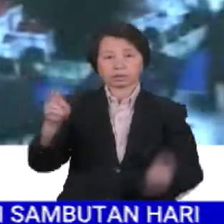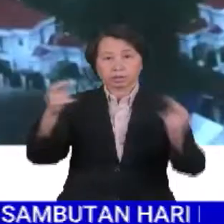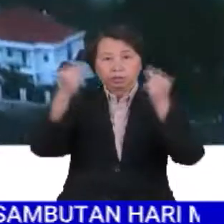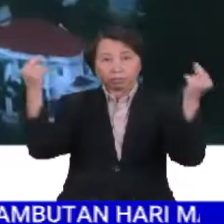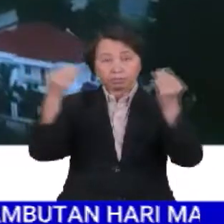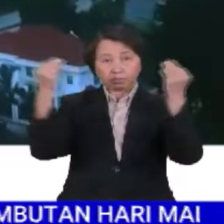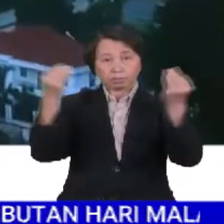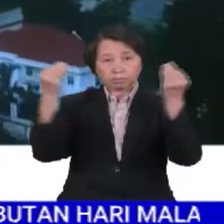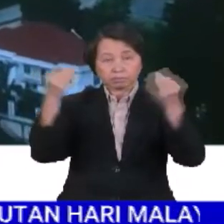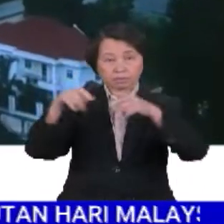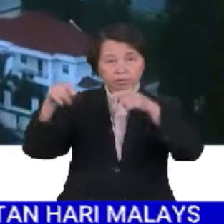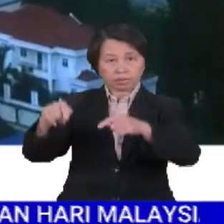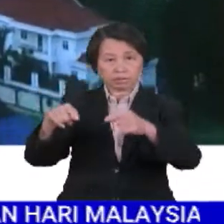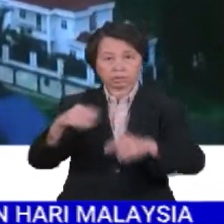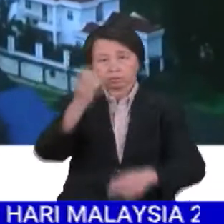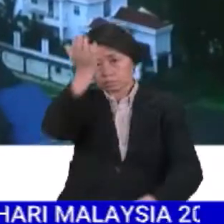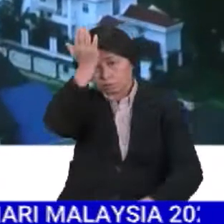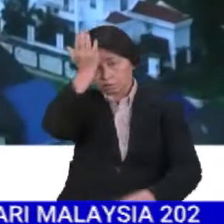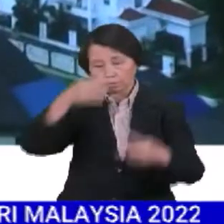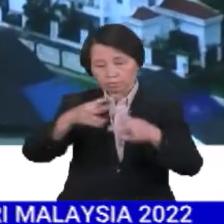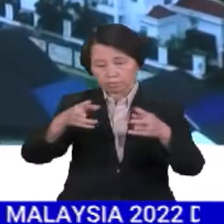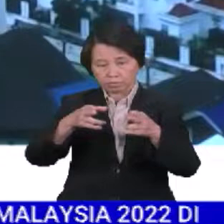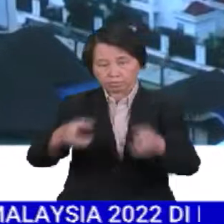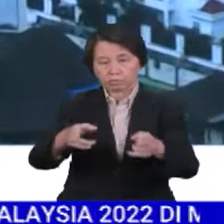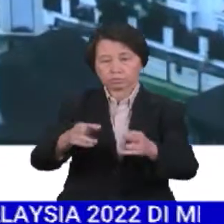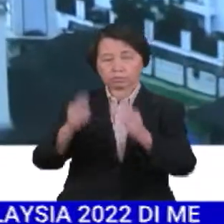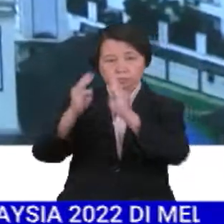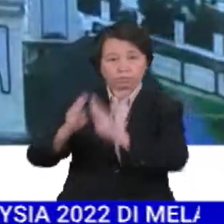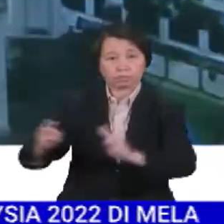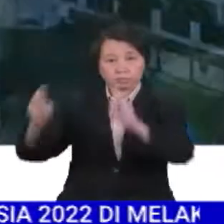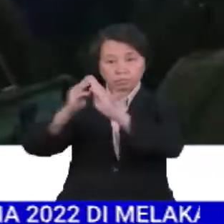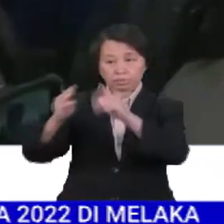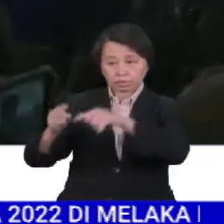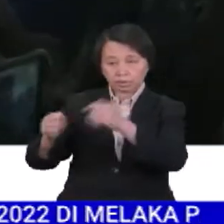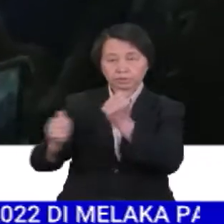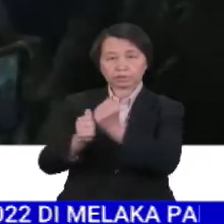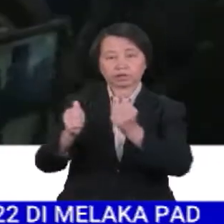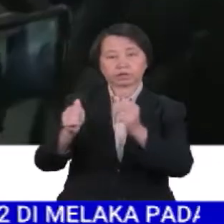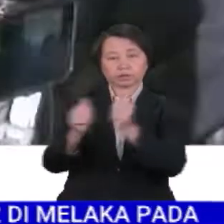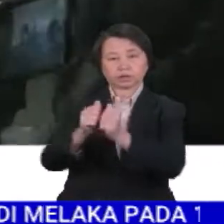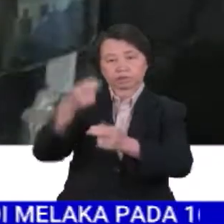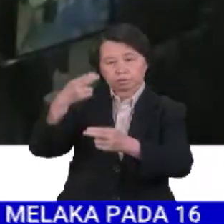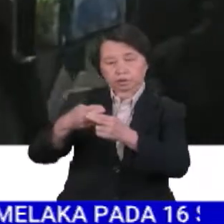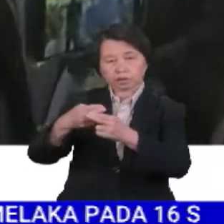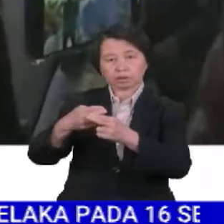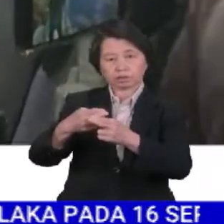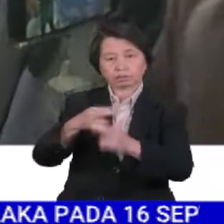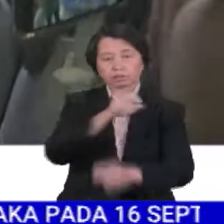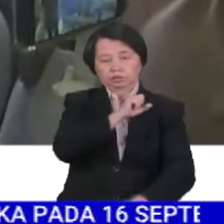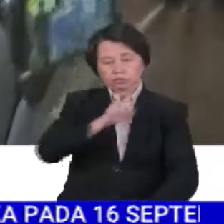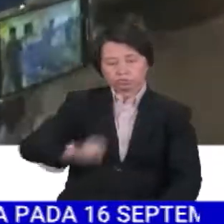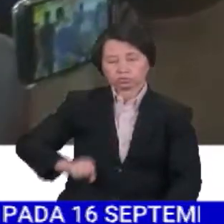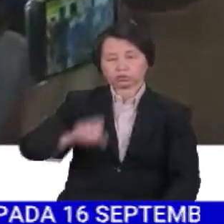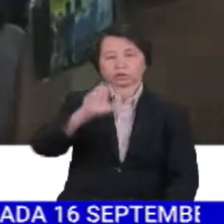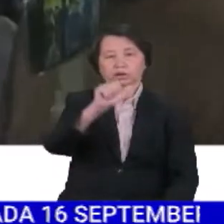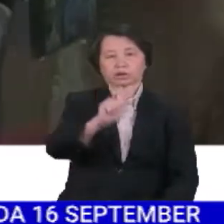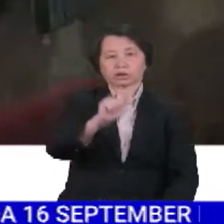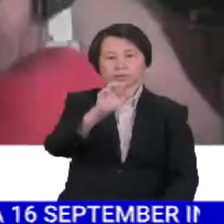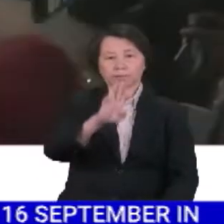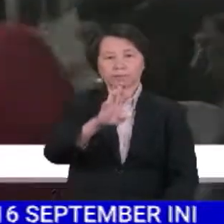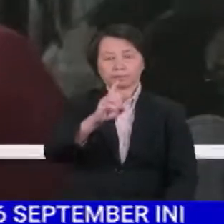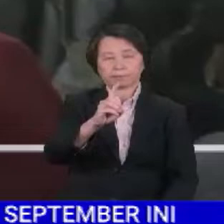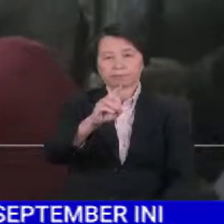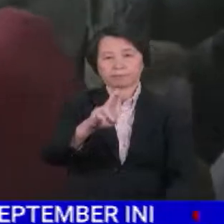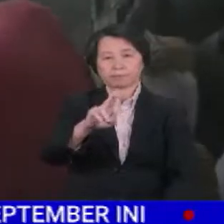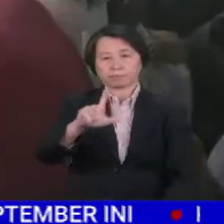Seri Paduka berkenan merasmikan dan memasyurkan masjid berkenaan dengan nama Masjid Al-Sultan Abdullah Riayatuddin